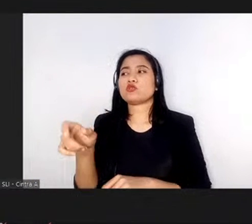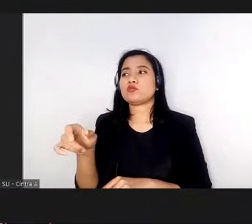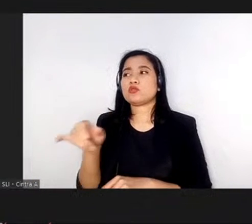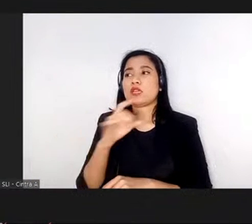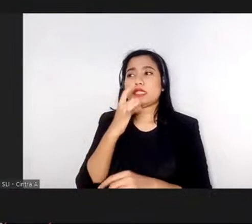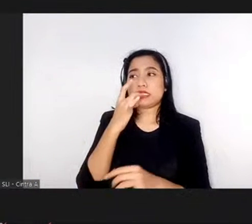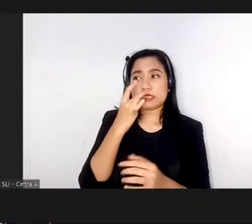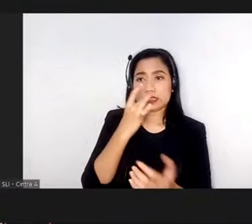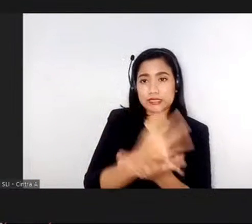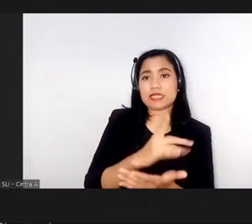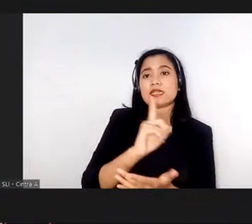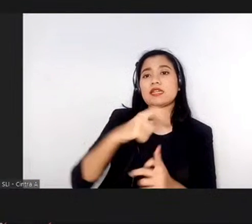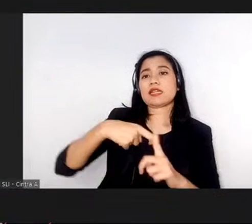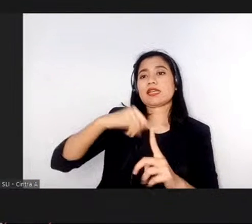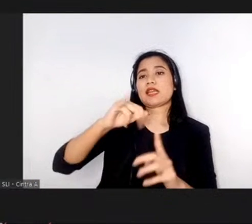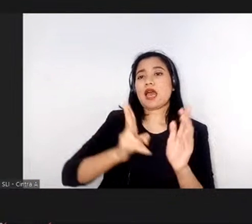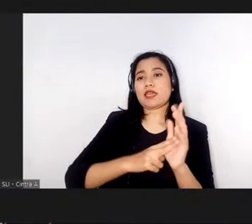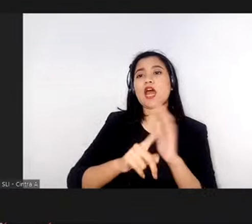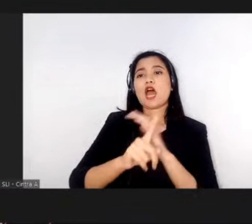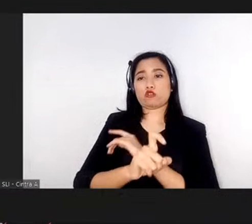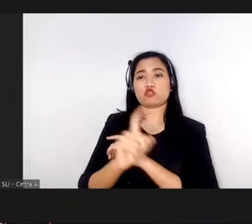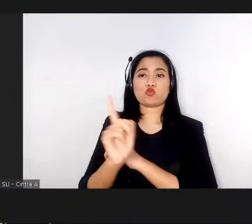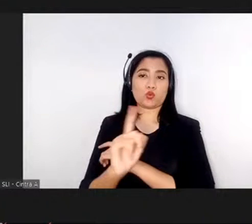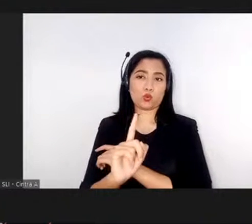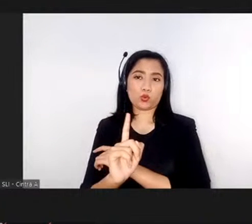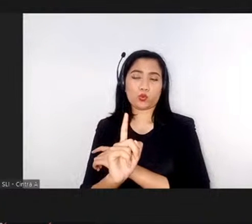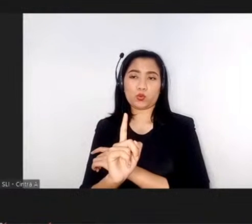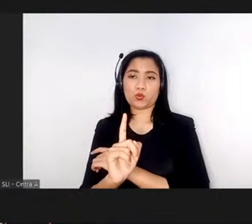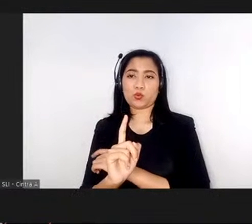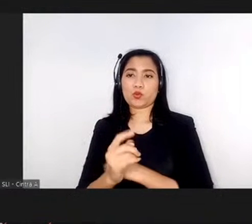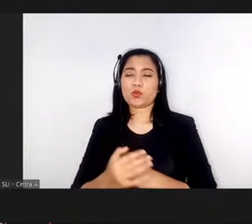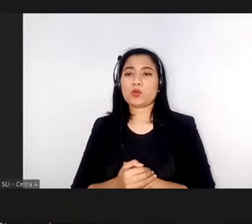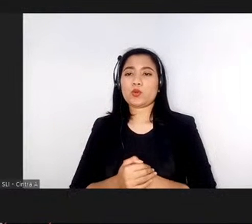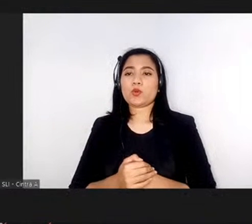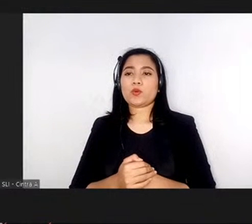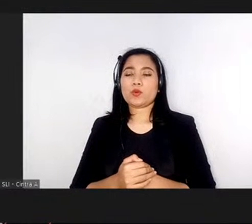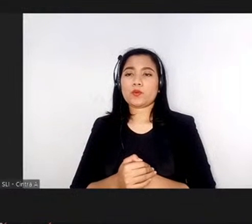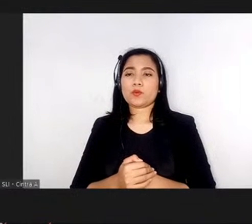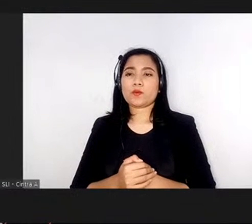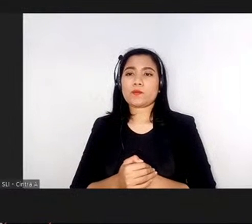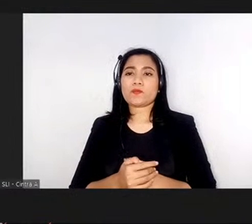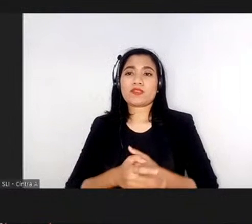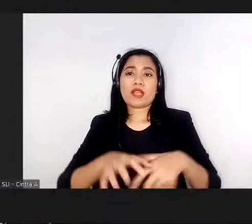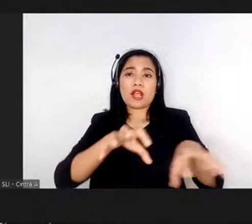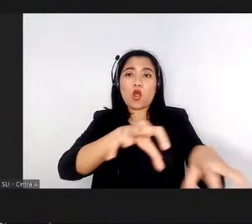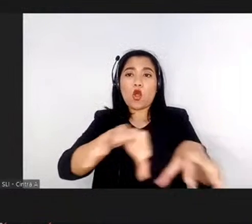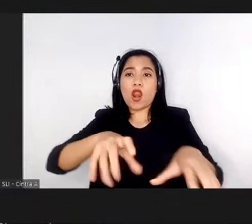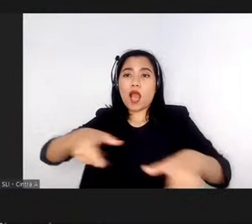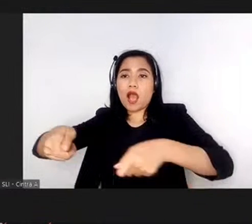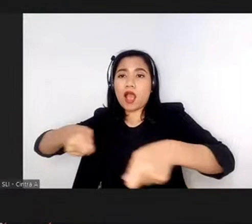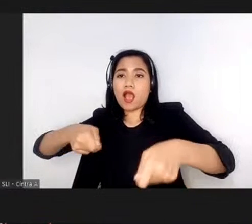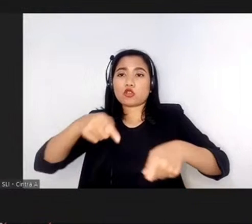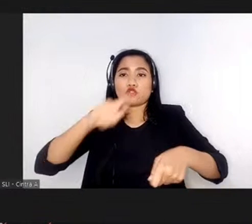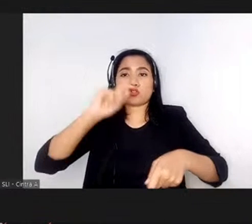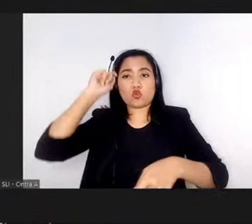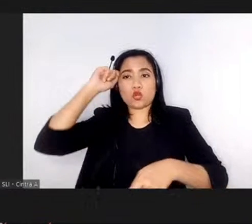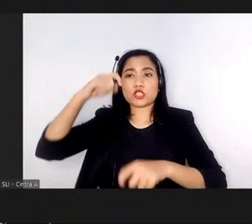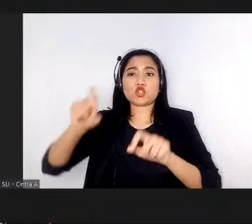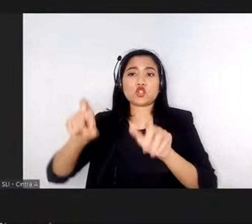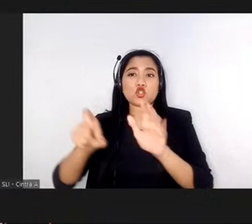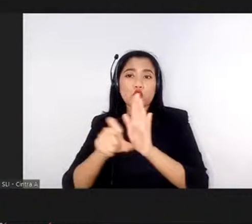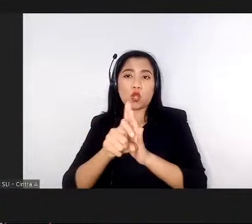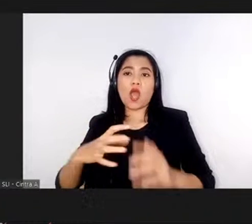klien dan juga tata kelola itu bisa menjadi satu hal yang sangat su sekali dilakukan terutama dalam hal misalnya hak tanah dan